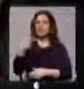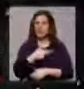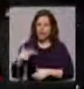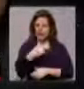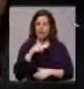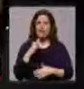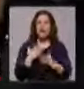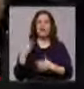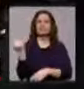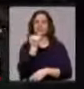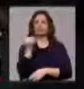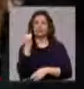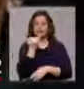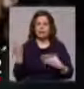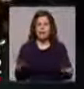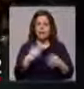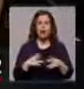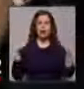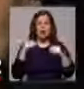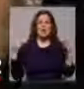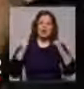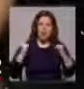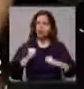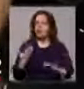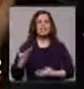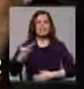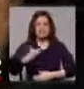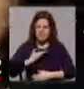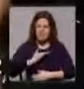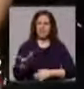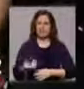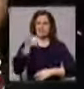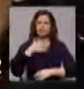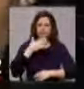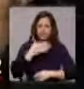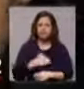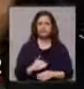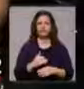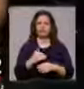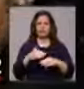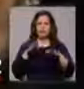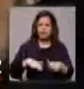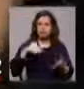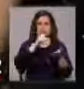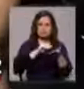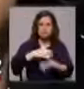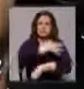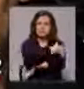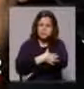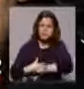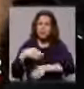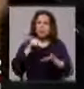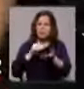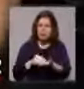να είναι η νέα συμφωνία και το χρέος, το δάνειο, οι απώλειες, η δυστυχία, η φτώχεια και η